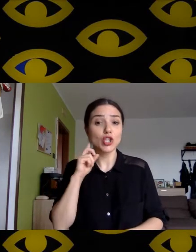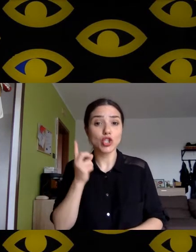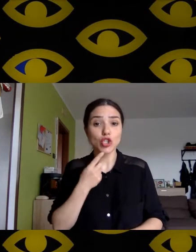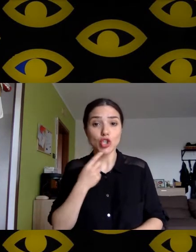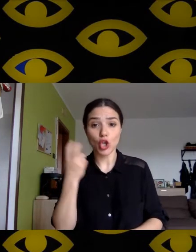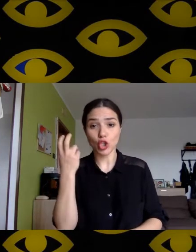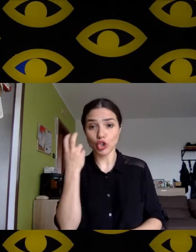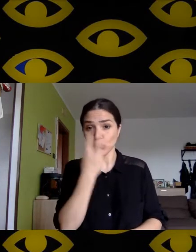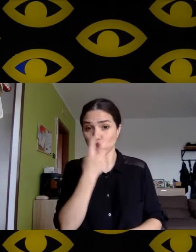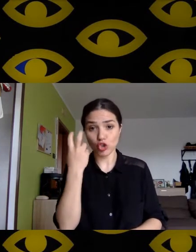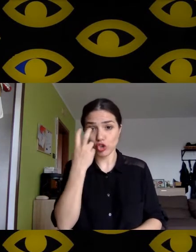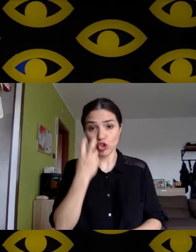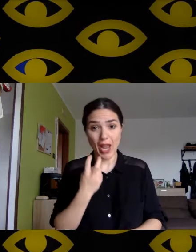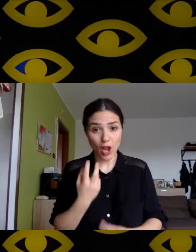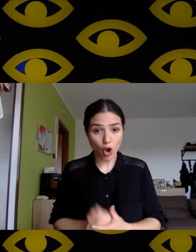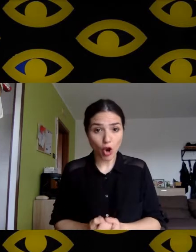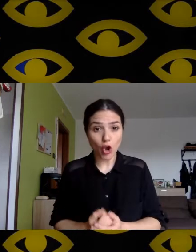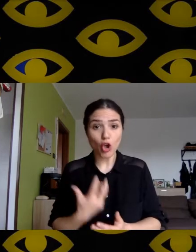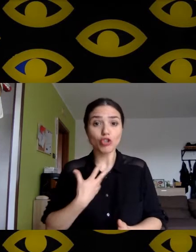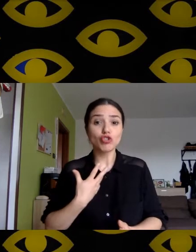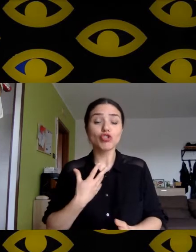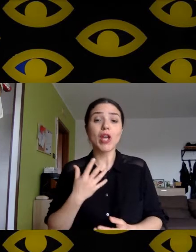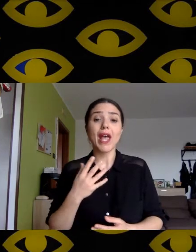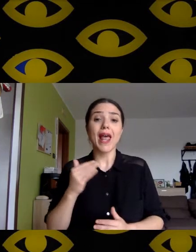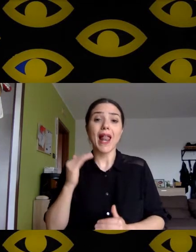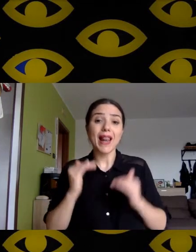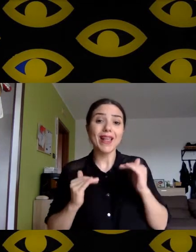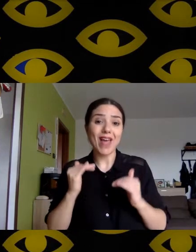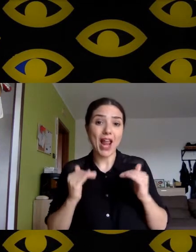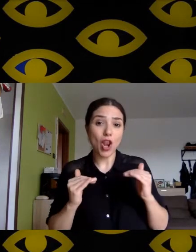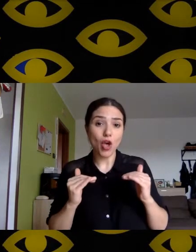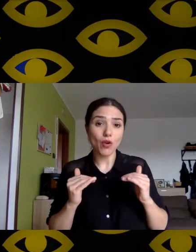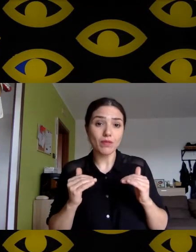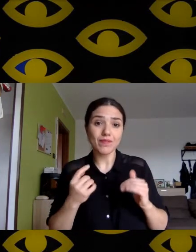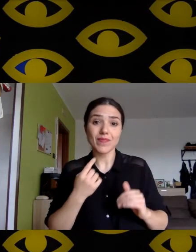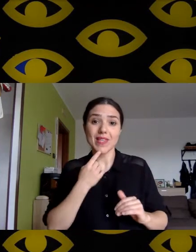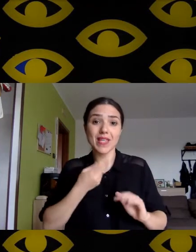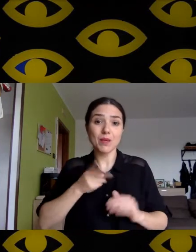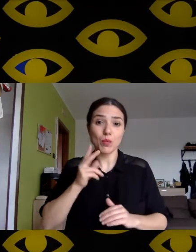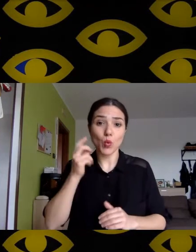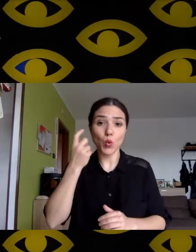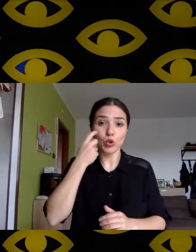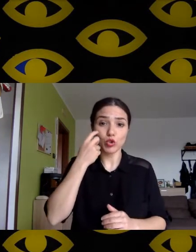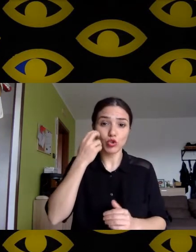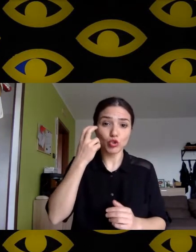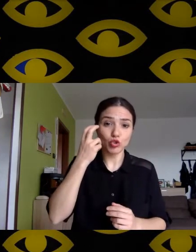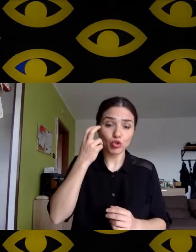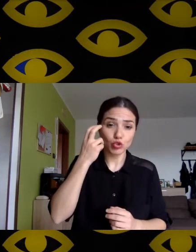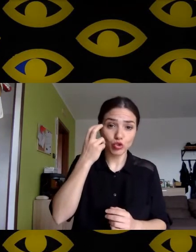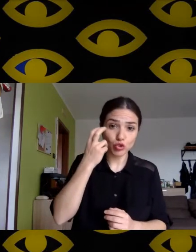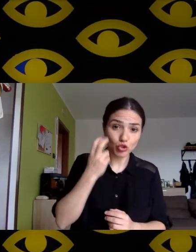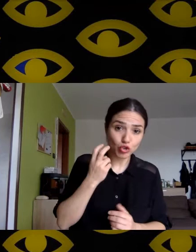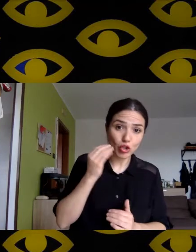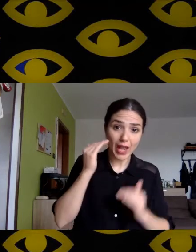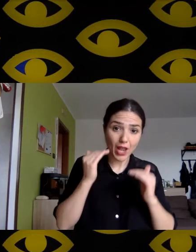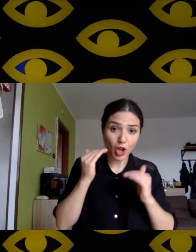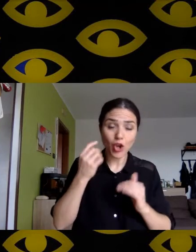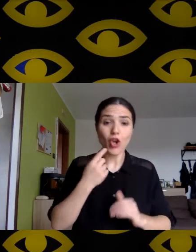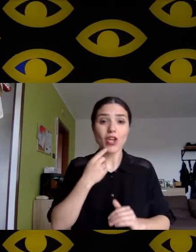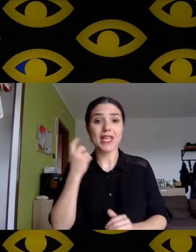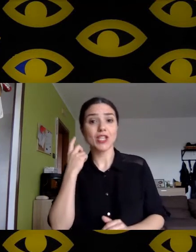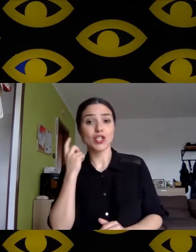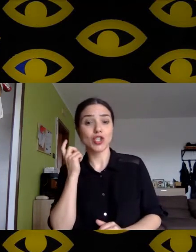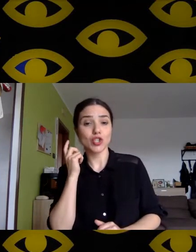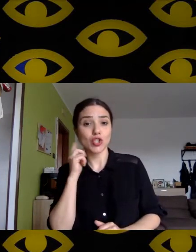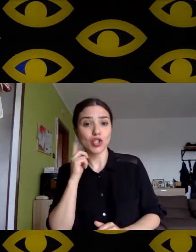sordo, magari è anche quasi totalmente cieco, e quindi anche la lingua dei segni non è più sufficiente. A quel punto subentra quella che si